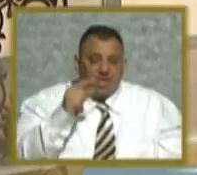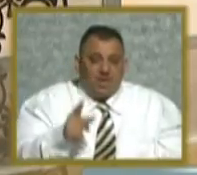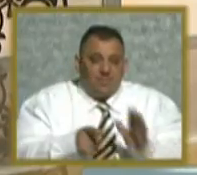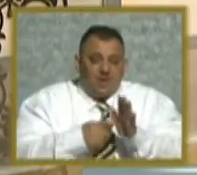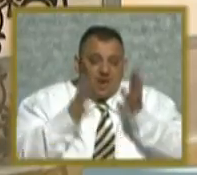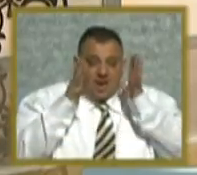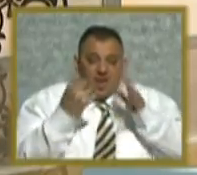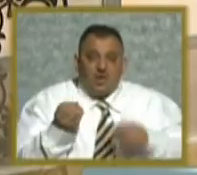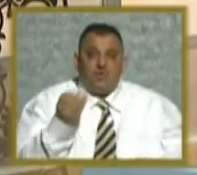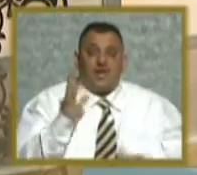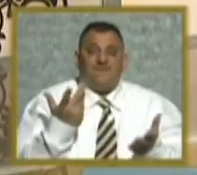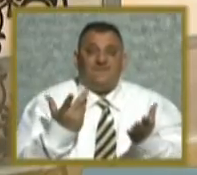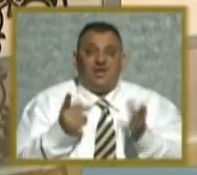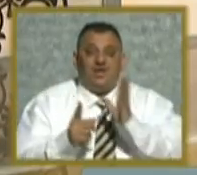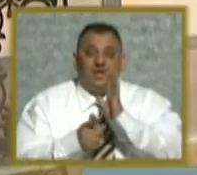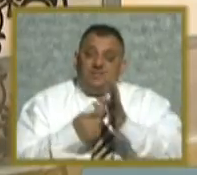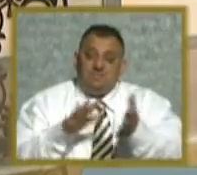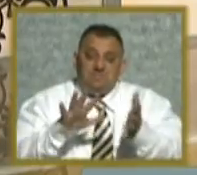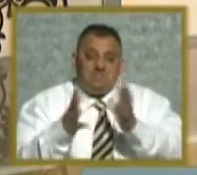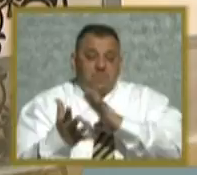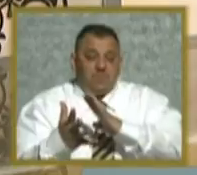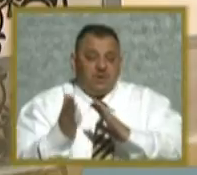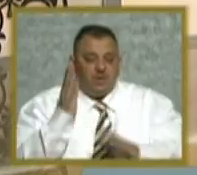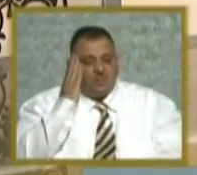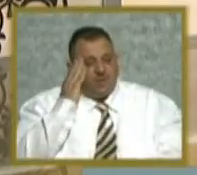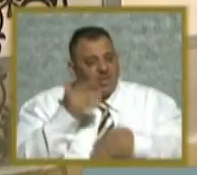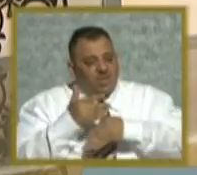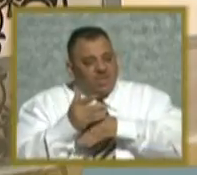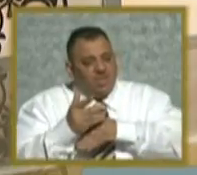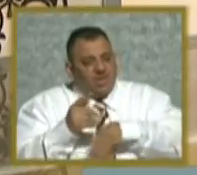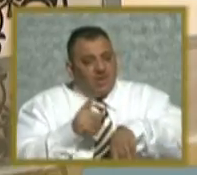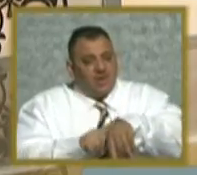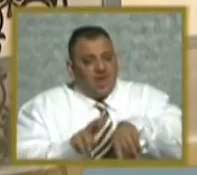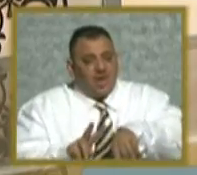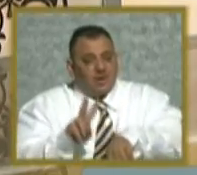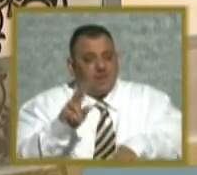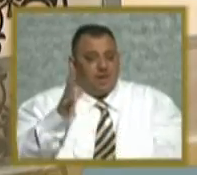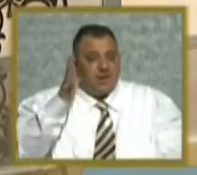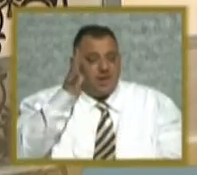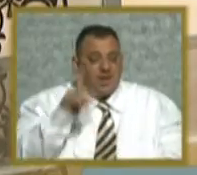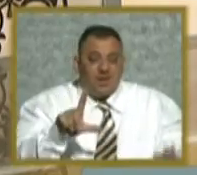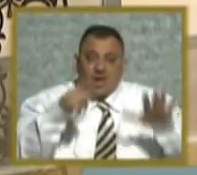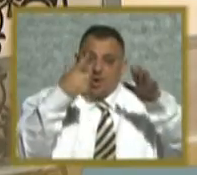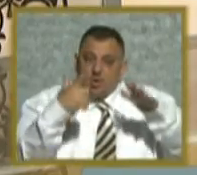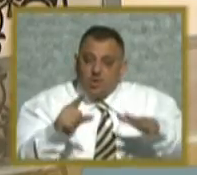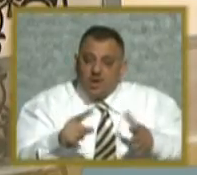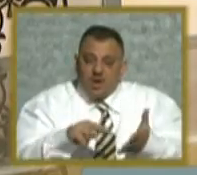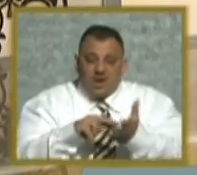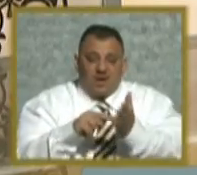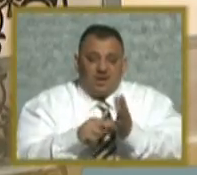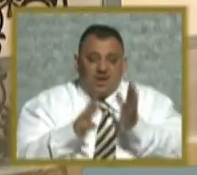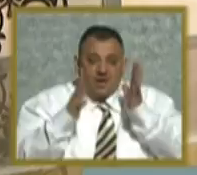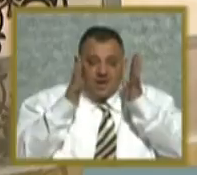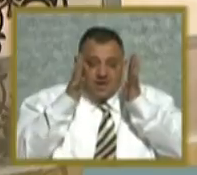تفير، لكن مرة تصير علي النوم أقوم ساعة 7:30، ما الحكم أصلي